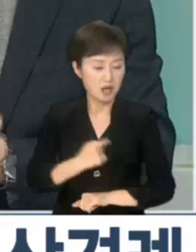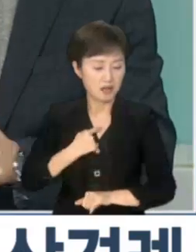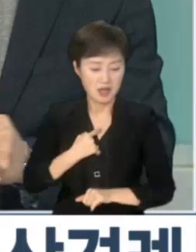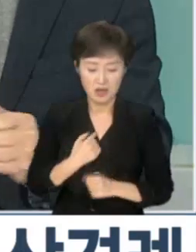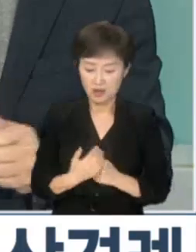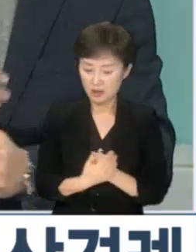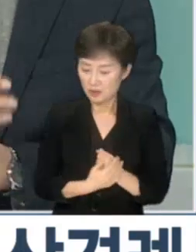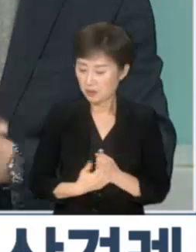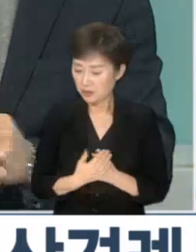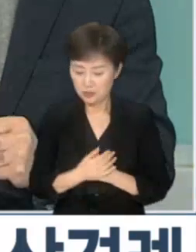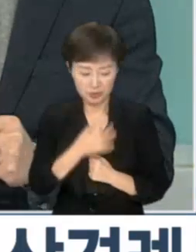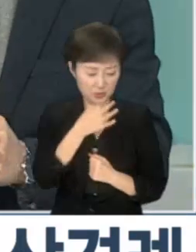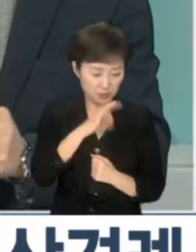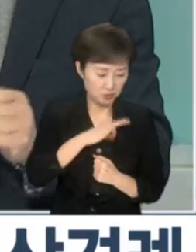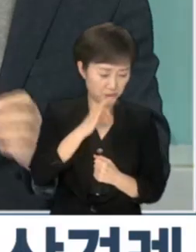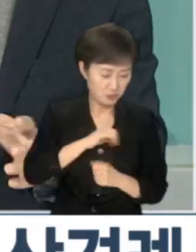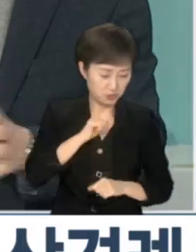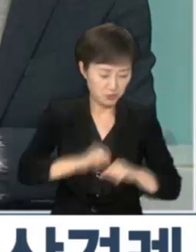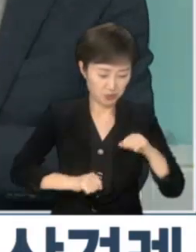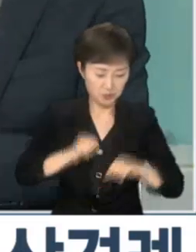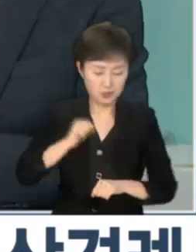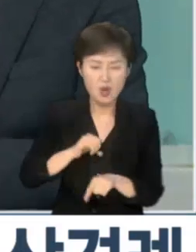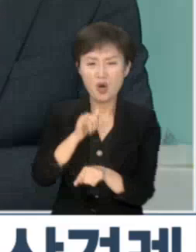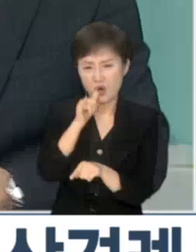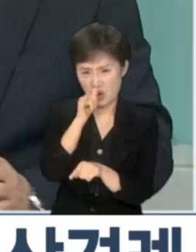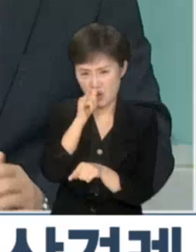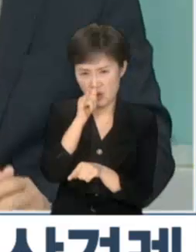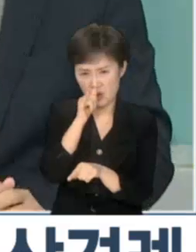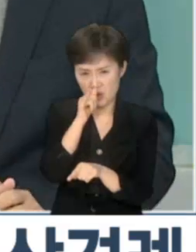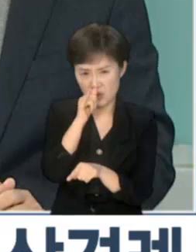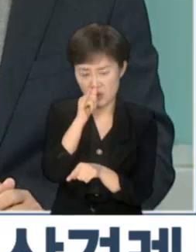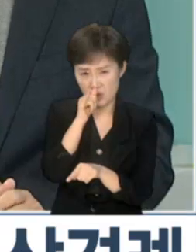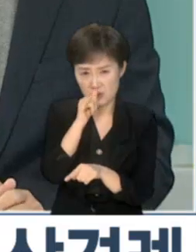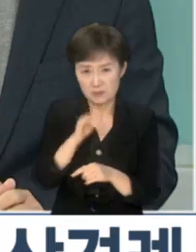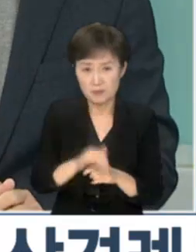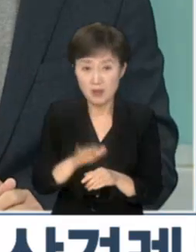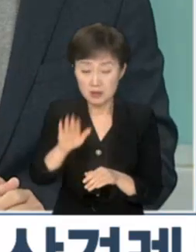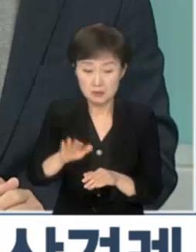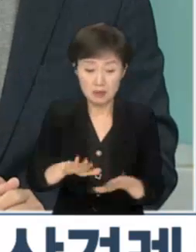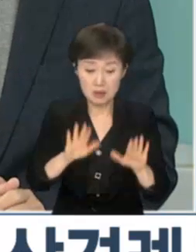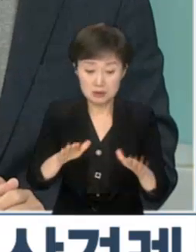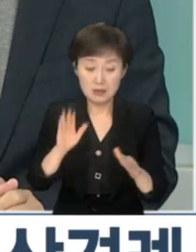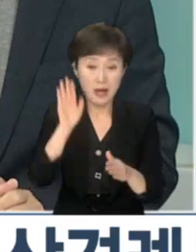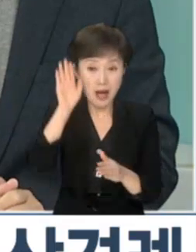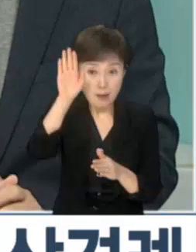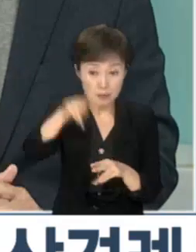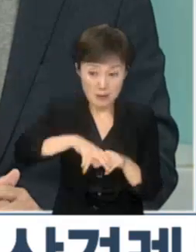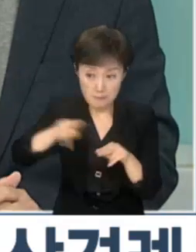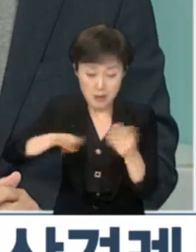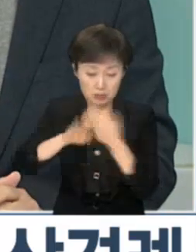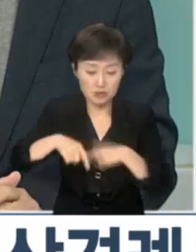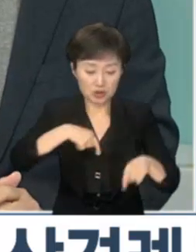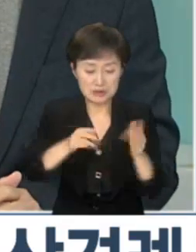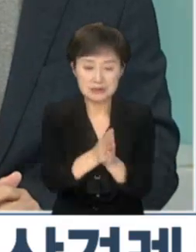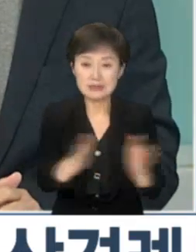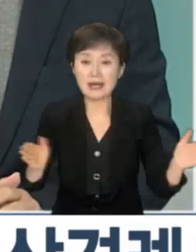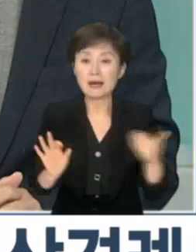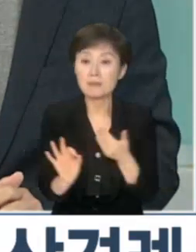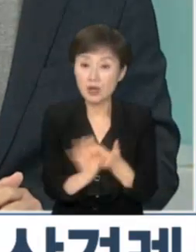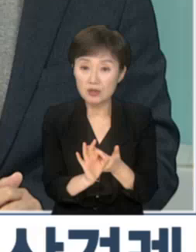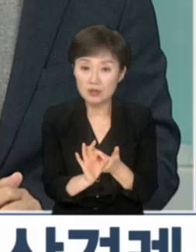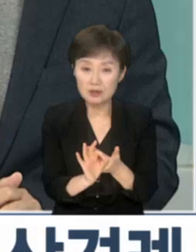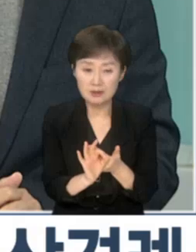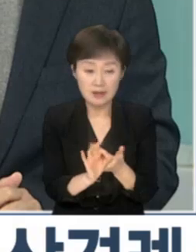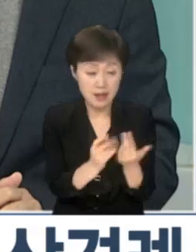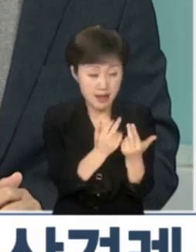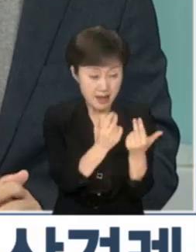도움이 되는 득이 되는 그런 행보들을 선택적으로 할 수 있지만 이제 정치 선언을 하게 되면 정말 국민들로부터 혹독한